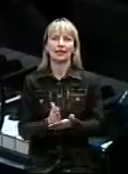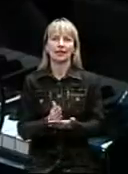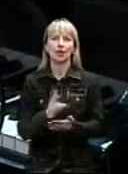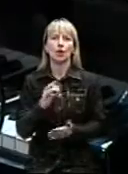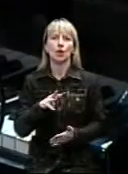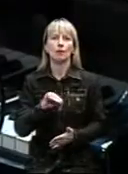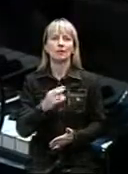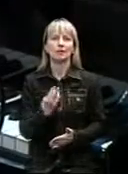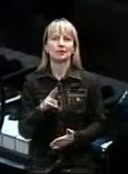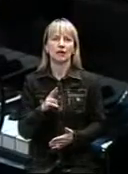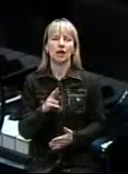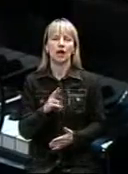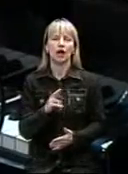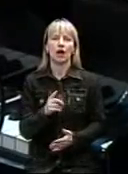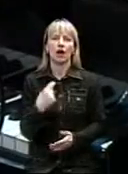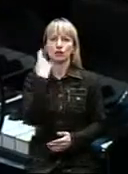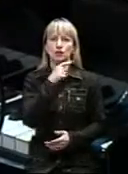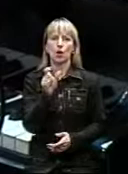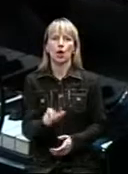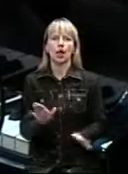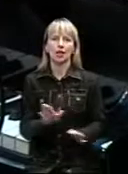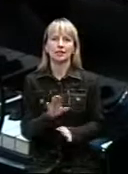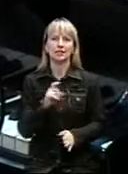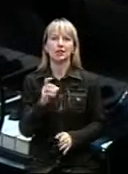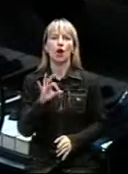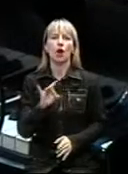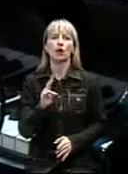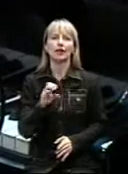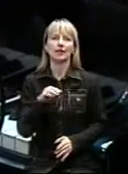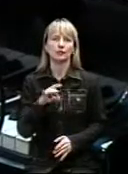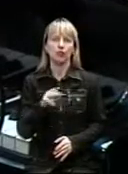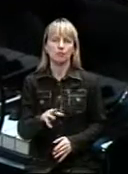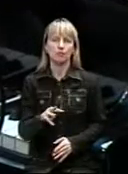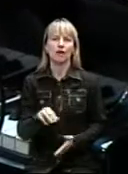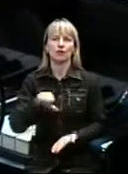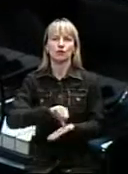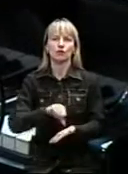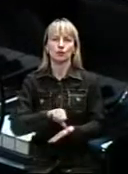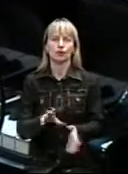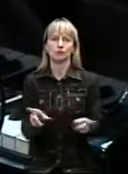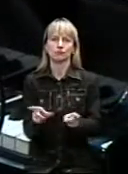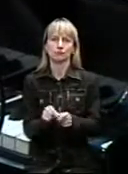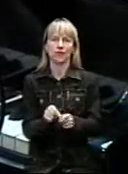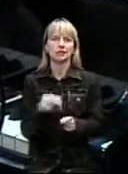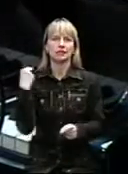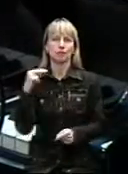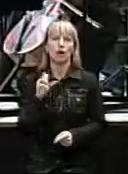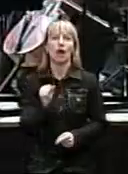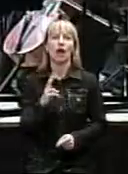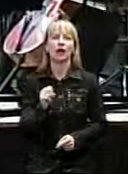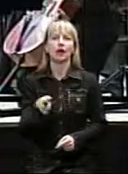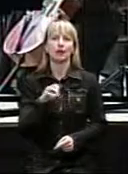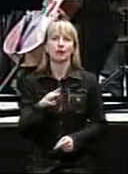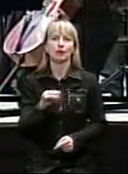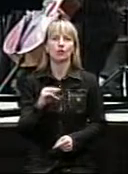номінація «Соліст з оркестром». Маленькі віртуози виступали у супроводі Запорізького академічного симфонічного оркестру.